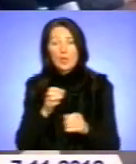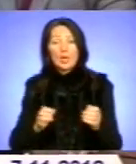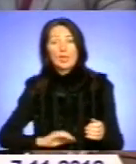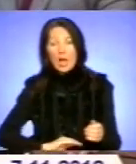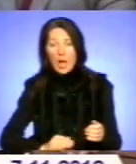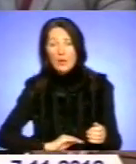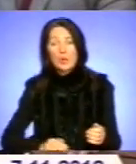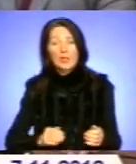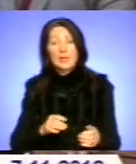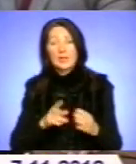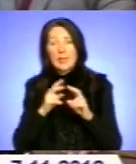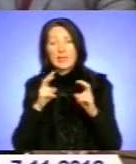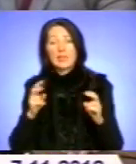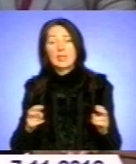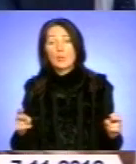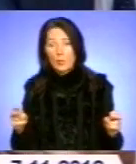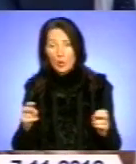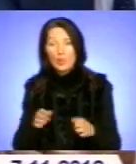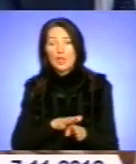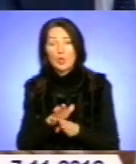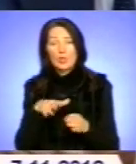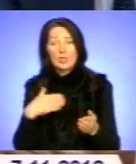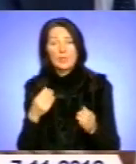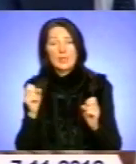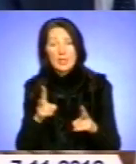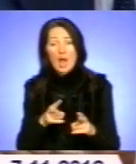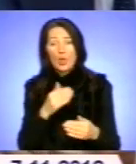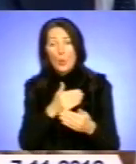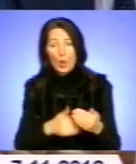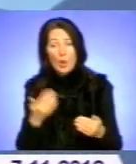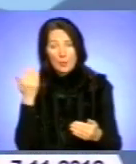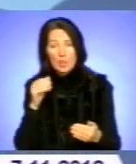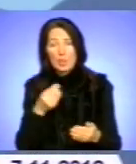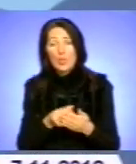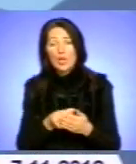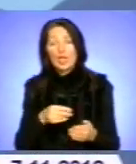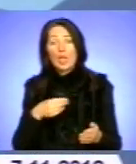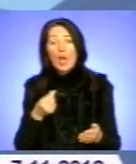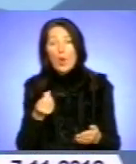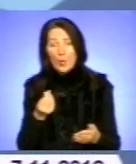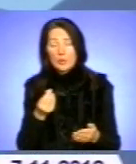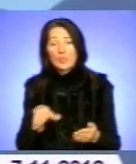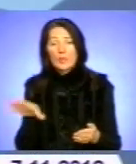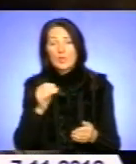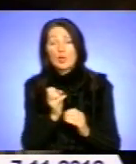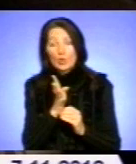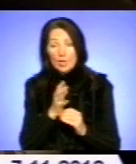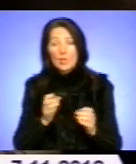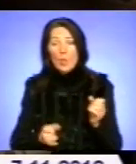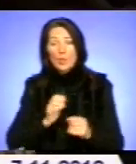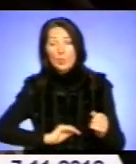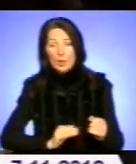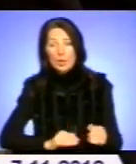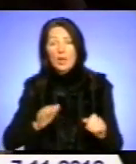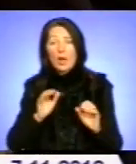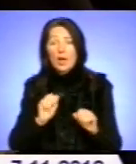на Дніпропетровщині реалізують спеціальну регіональну програму. Торік за бюджетний кошт для всіх 14 молочних кооперативів влада закупила 2